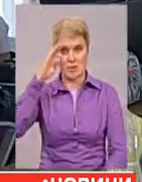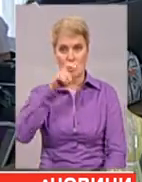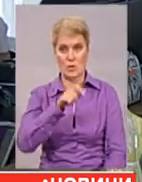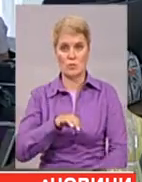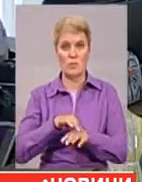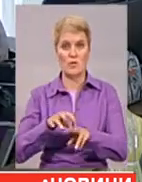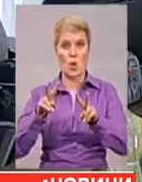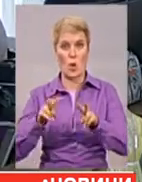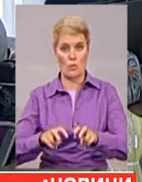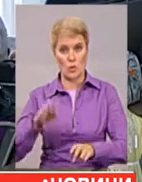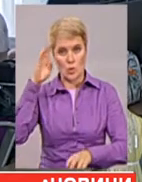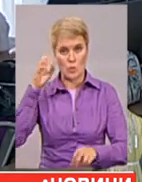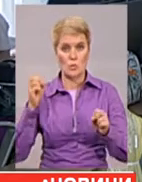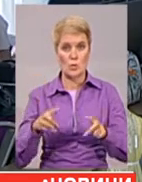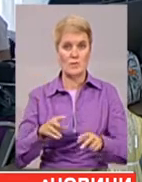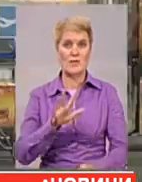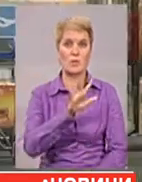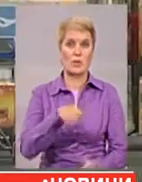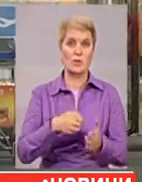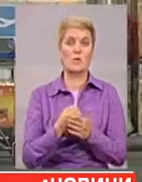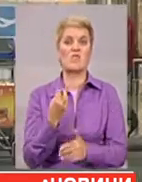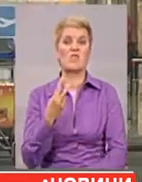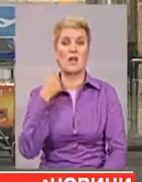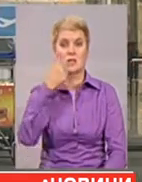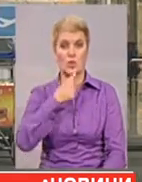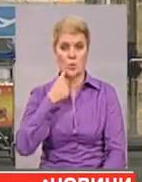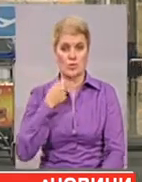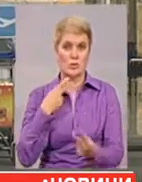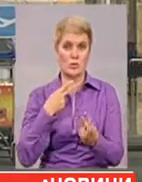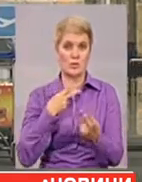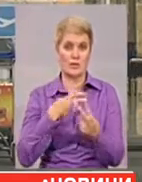торгівлю людьми загрожує від 5 до 12 років позбавлення волі. Олена Близнякова, новини на Першому.